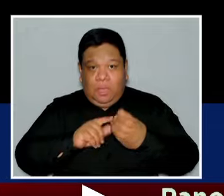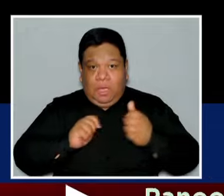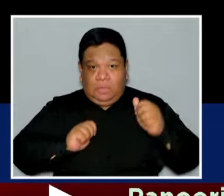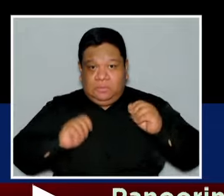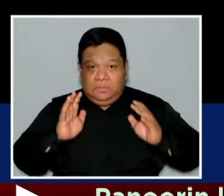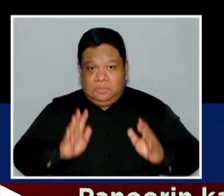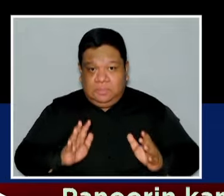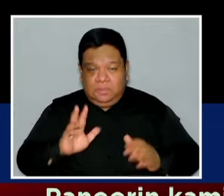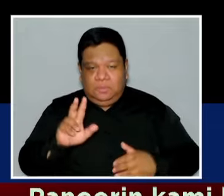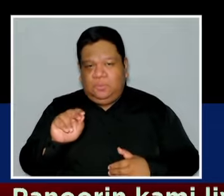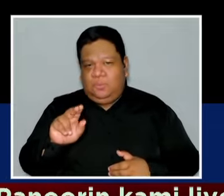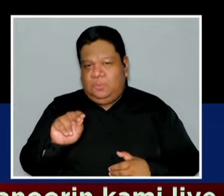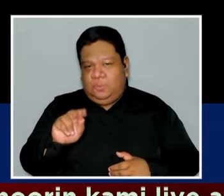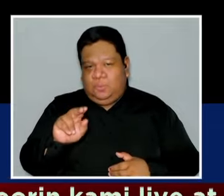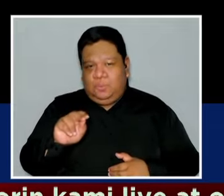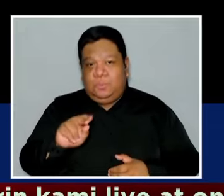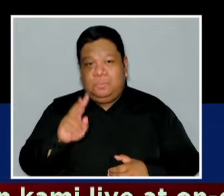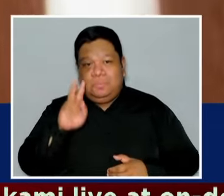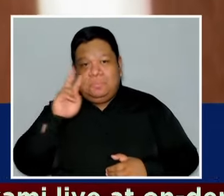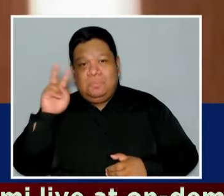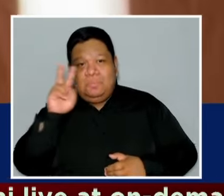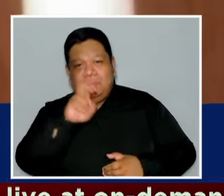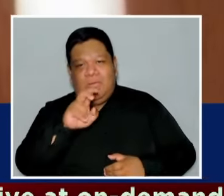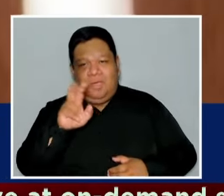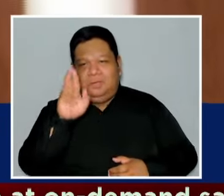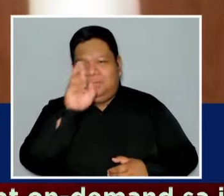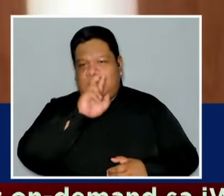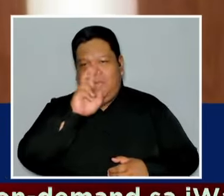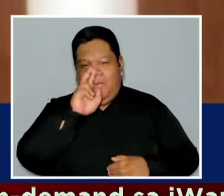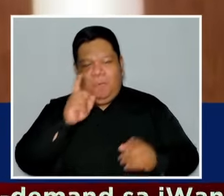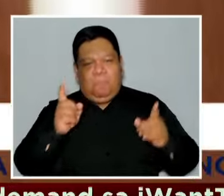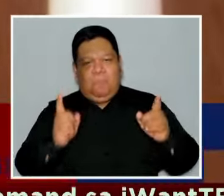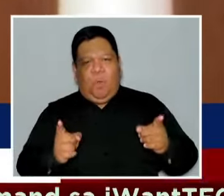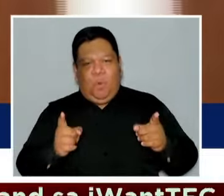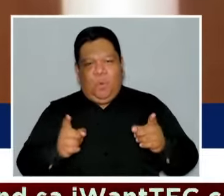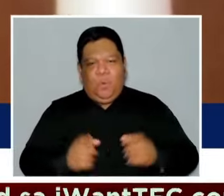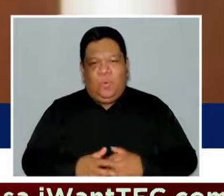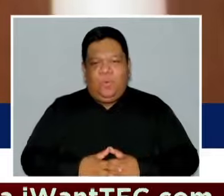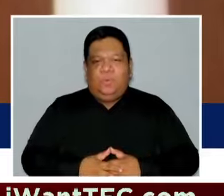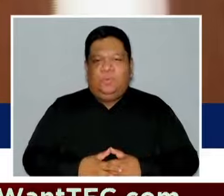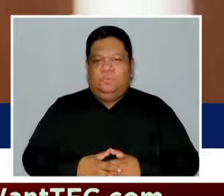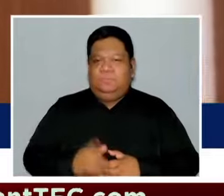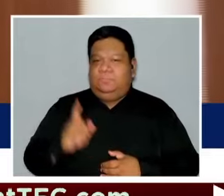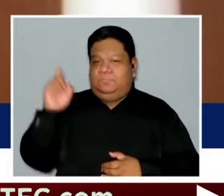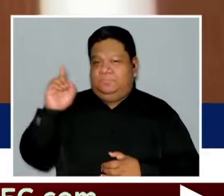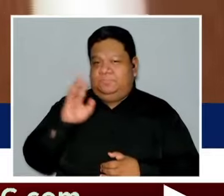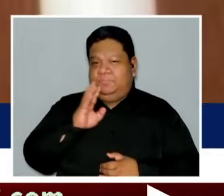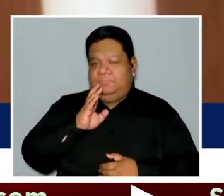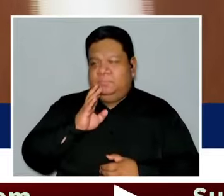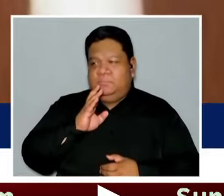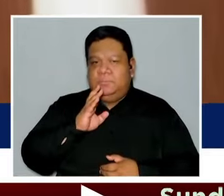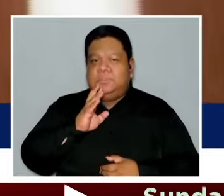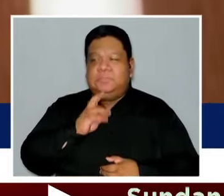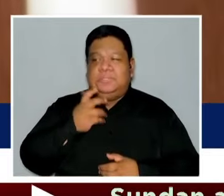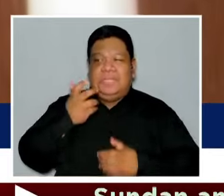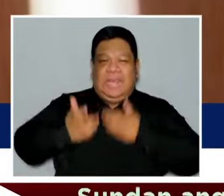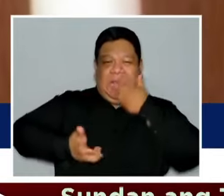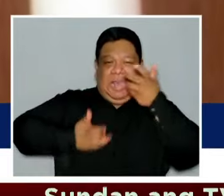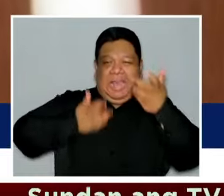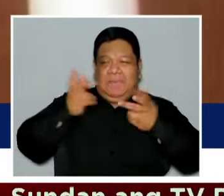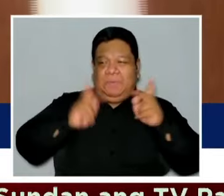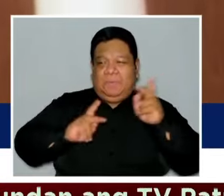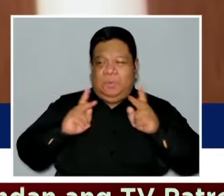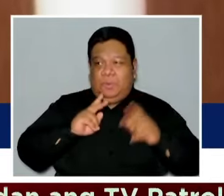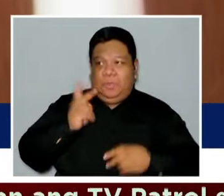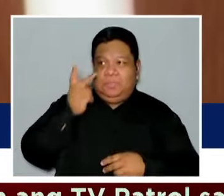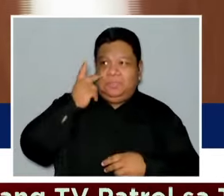ng Terminal 3 kundi isang malaking daga. Nagsigawan sila, tapos tinitingnan nila yung bandang window. Nandun na namin nakita na